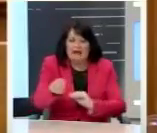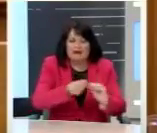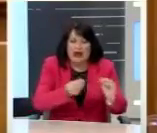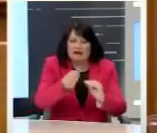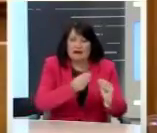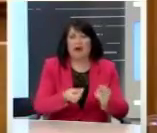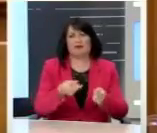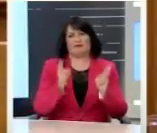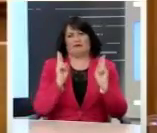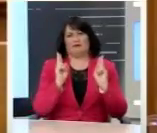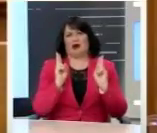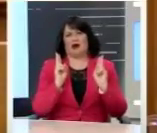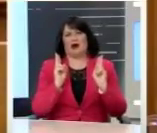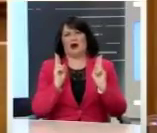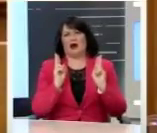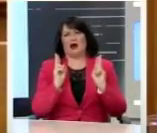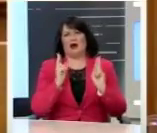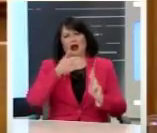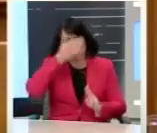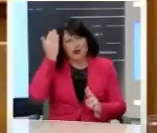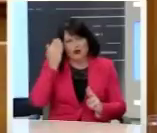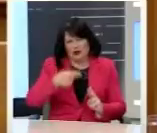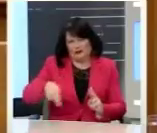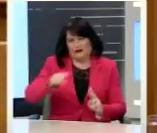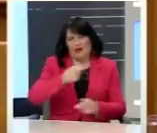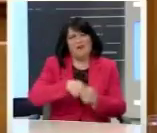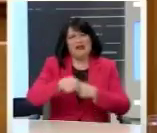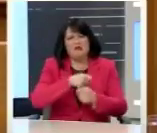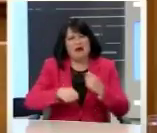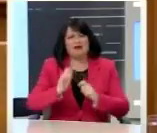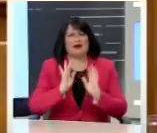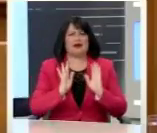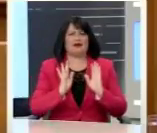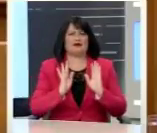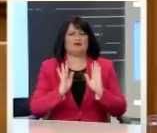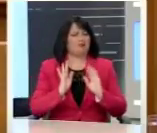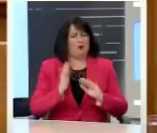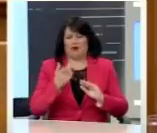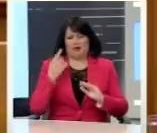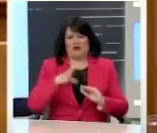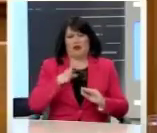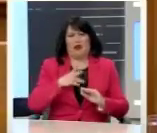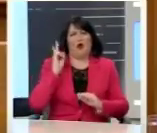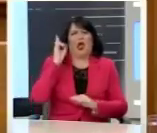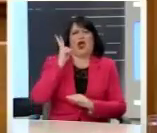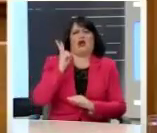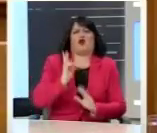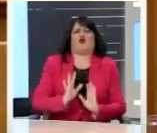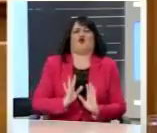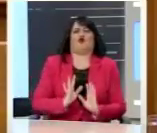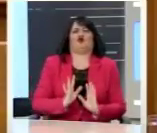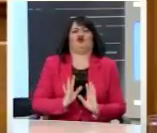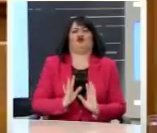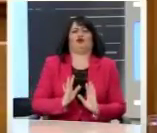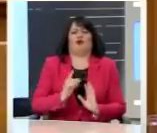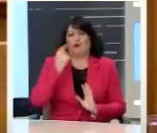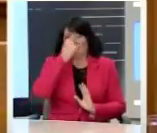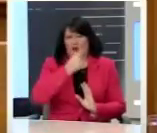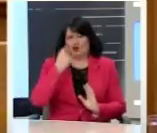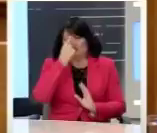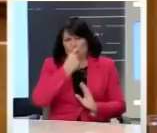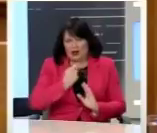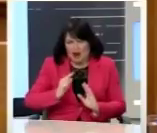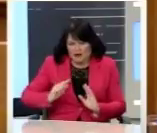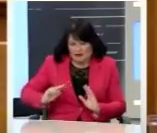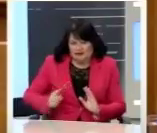μακάρι, μακάρι να είναι αθώοι. Κανείς δεν θέλει να είναι ένοχοι. Δεν έχω κανένα λογαριασμό προσωπικό με το